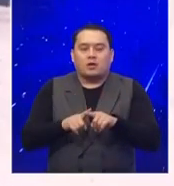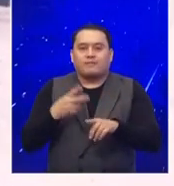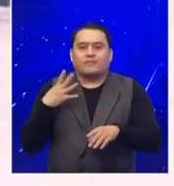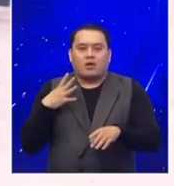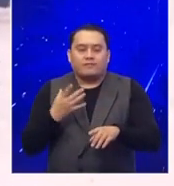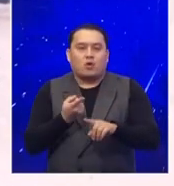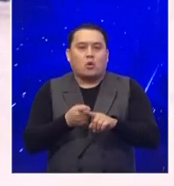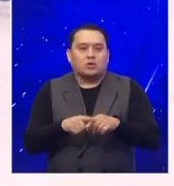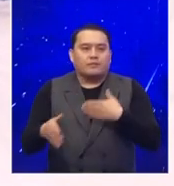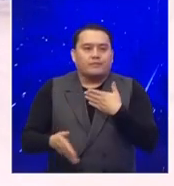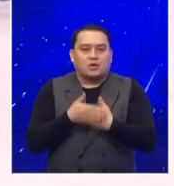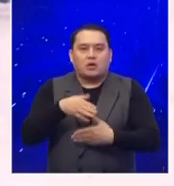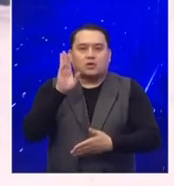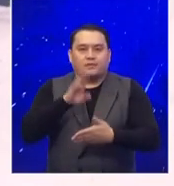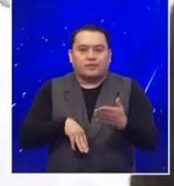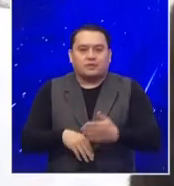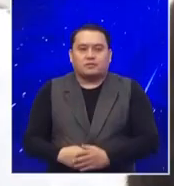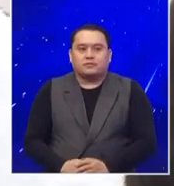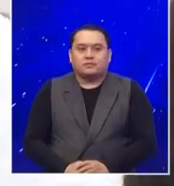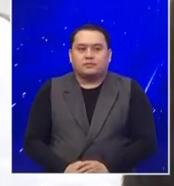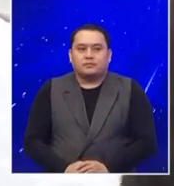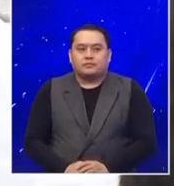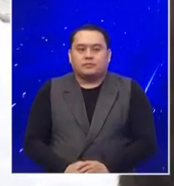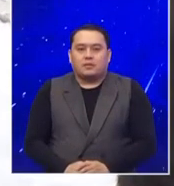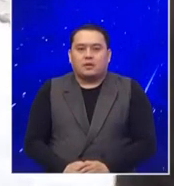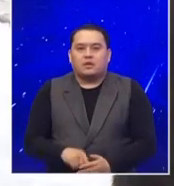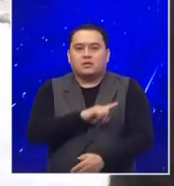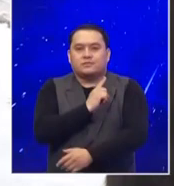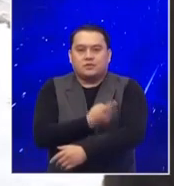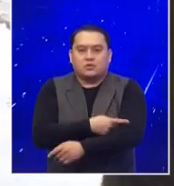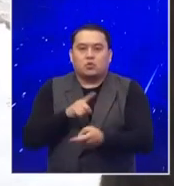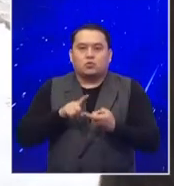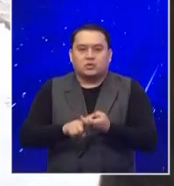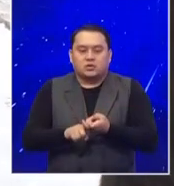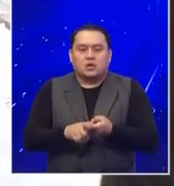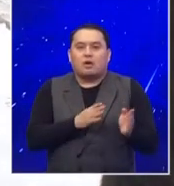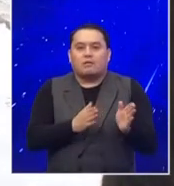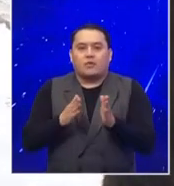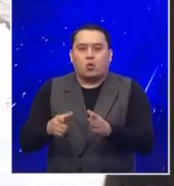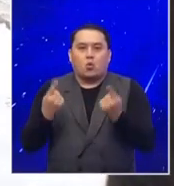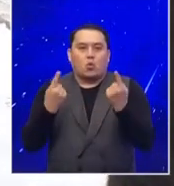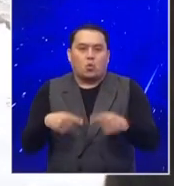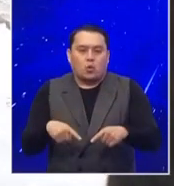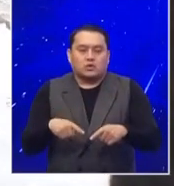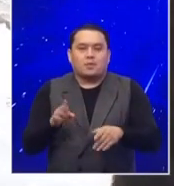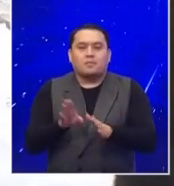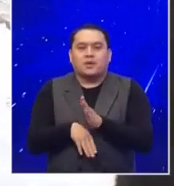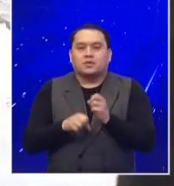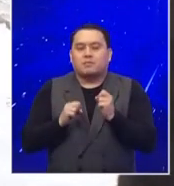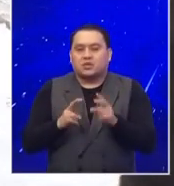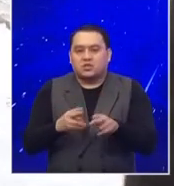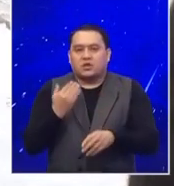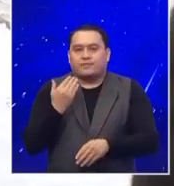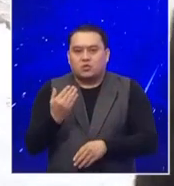торговых объектов ждет административная ответственность. В связи с усилением карантинного режима, ухудшением санитарно-эпидемиологической